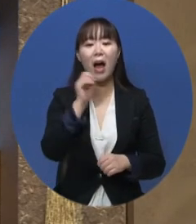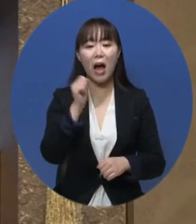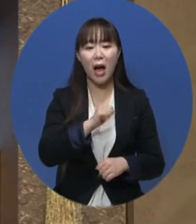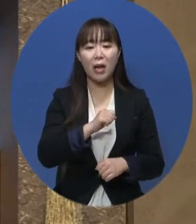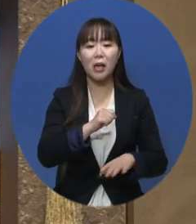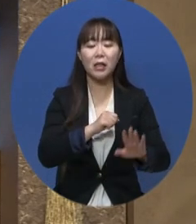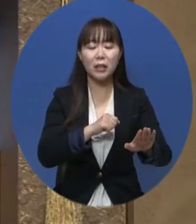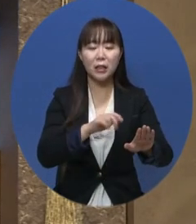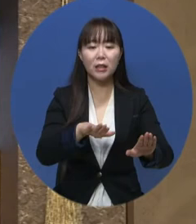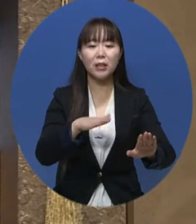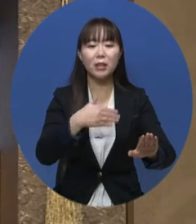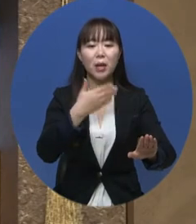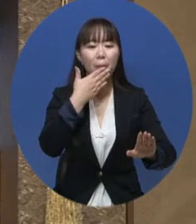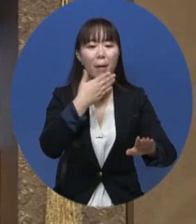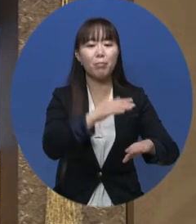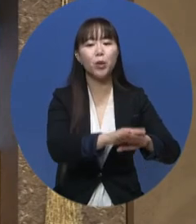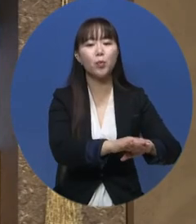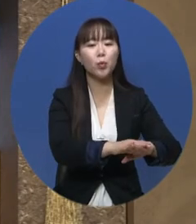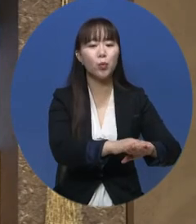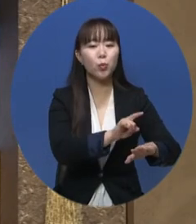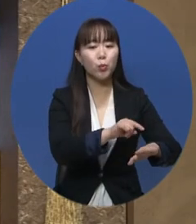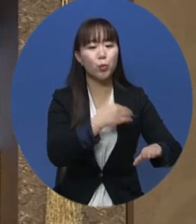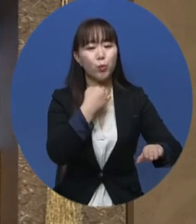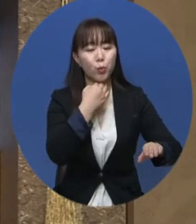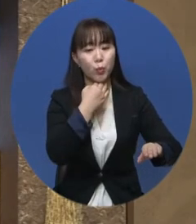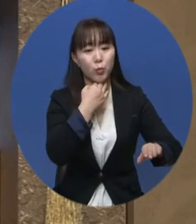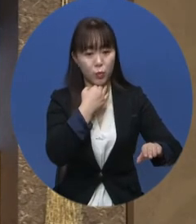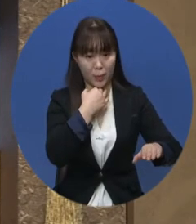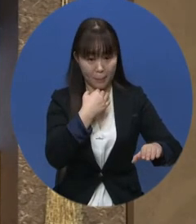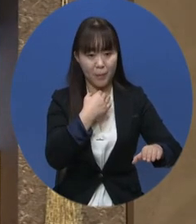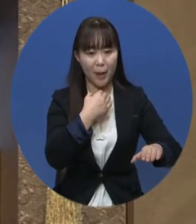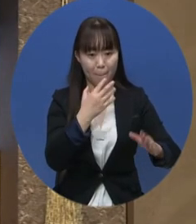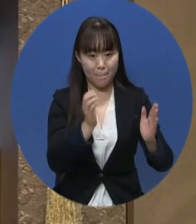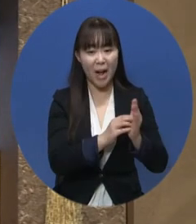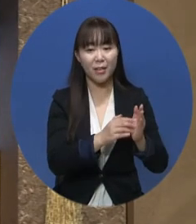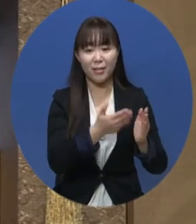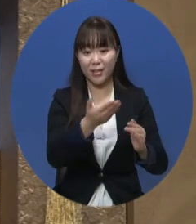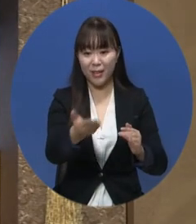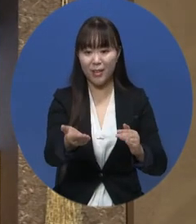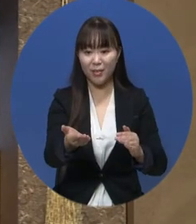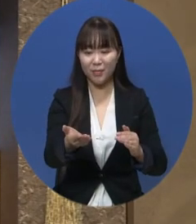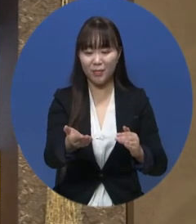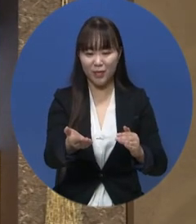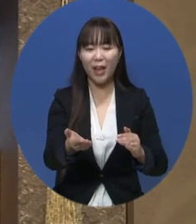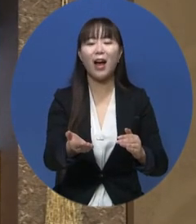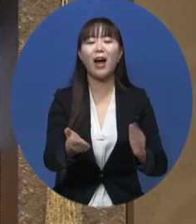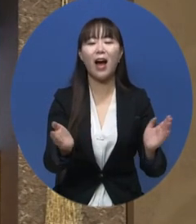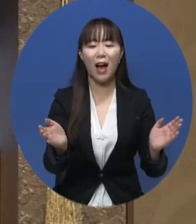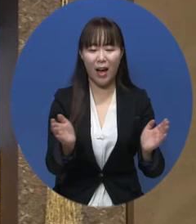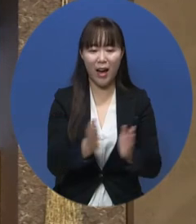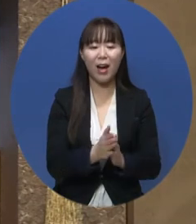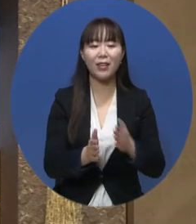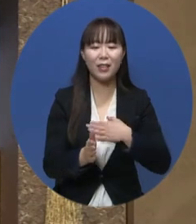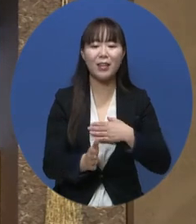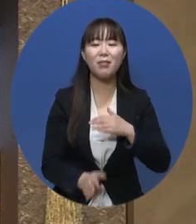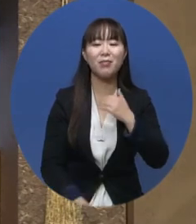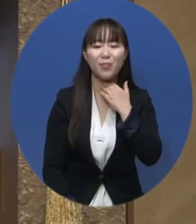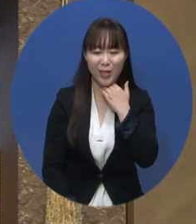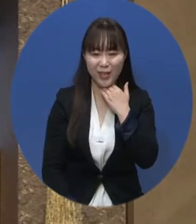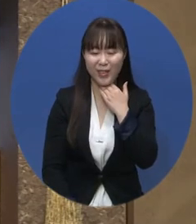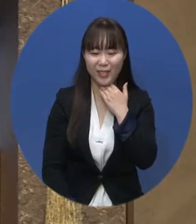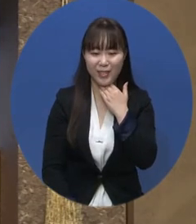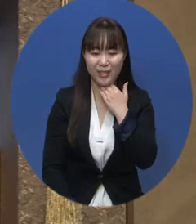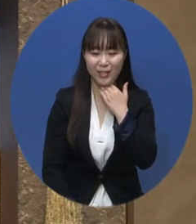어르신 지금 밥 뜸 드리고 있어요. 밥 되면 바로 갖다 드릴게요. 그럼 어르신이 아 그래 내가 기다릴게